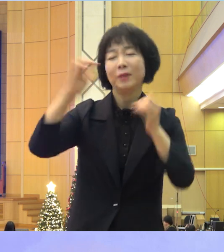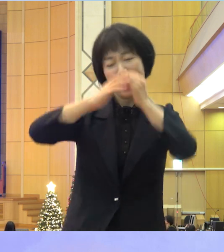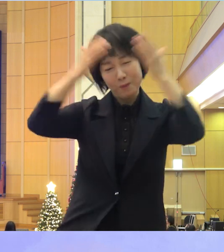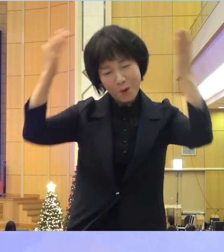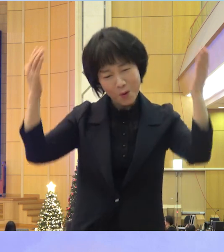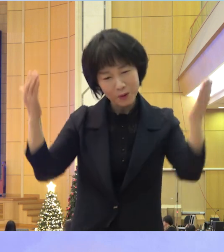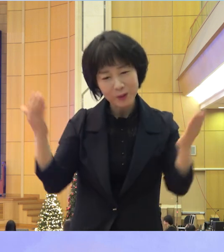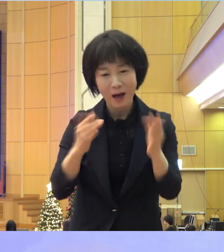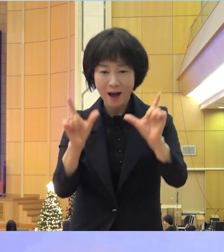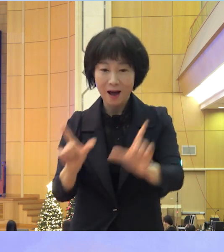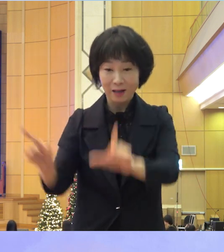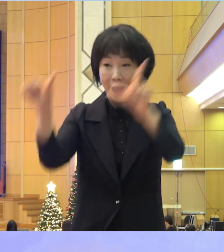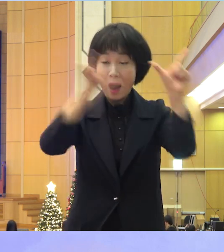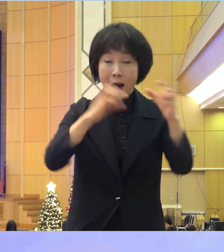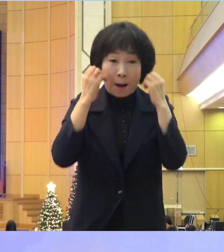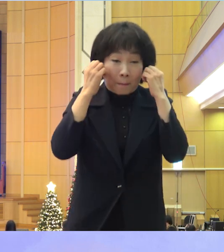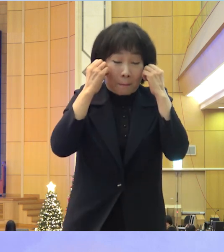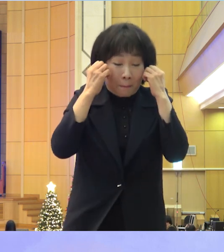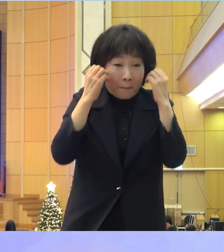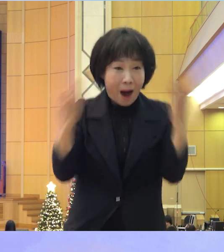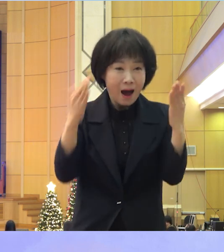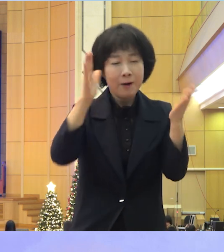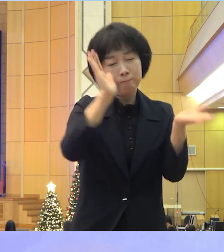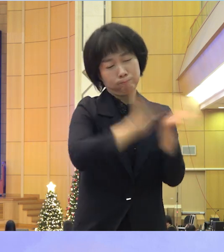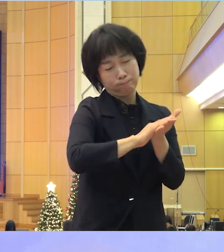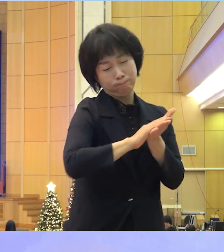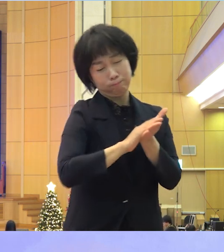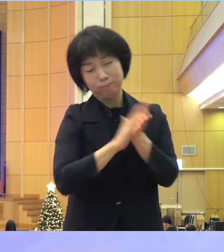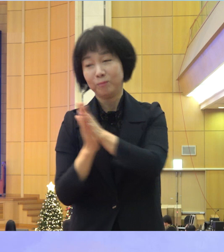주 나의 모든 삶